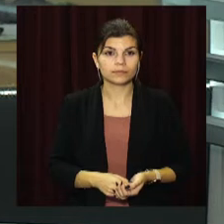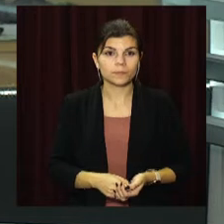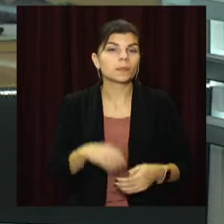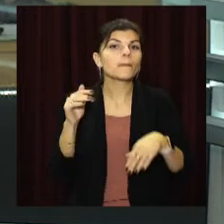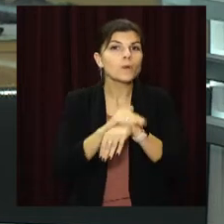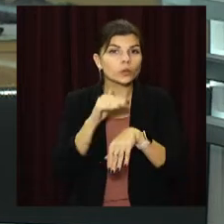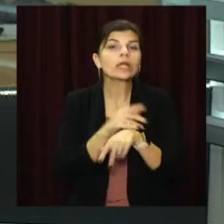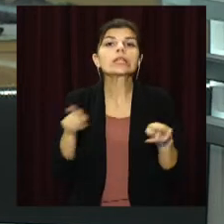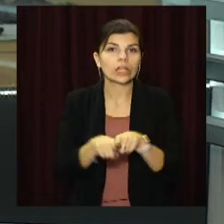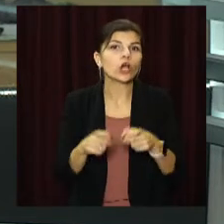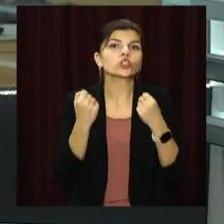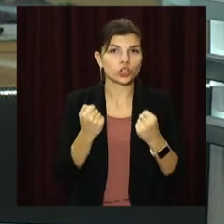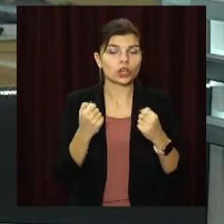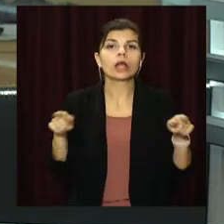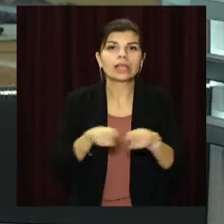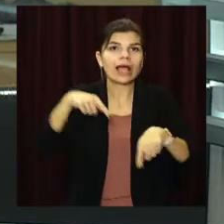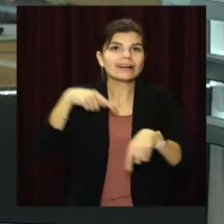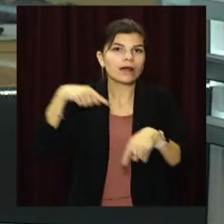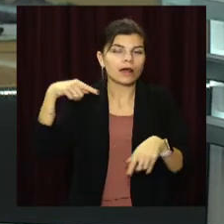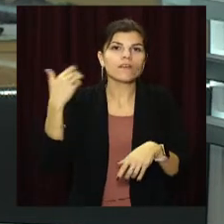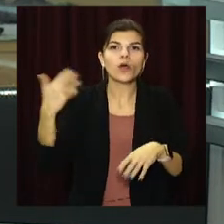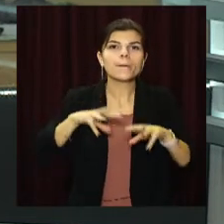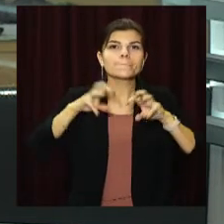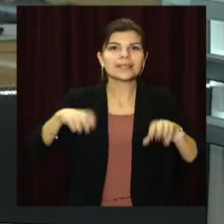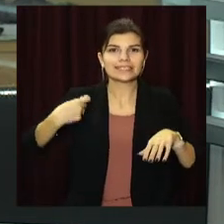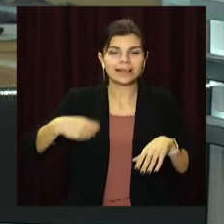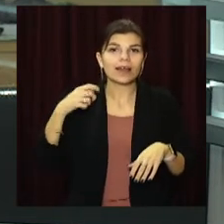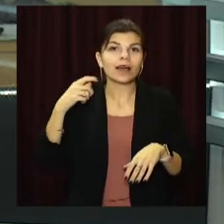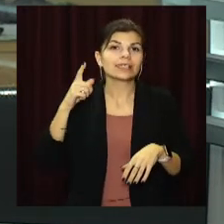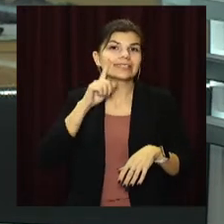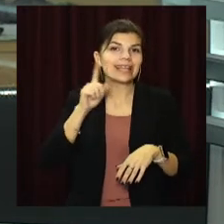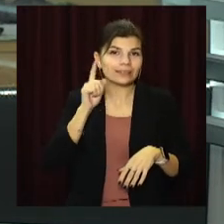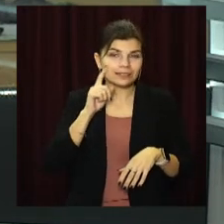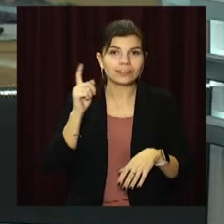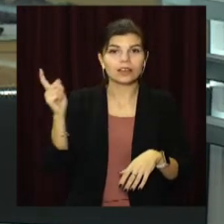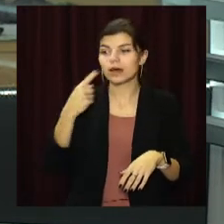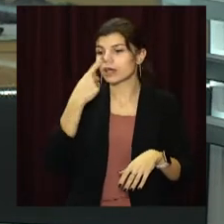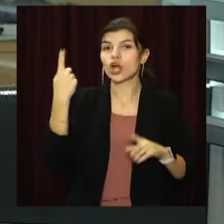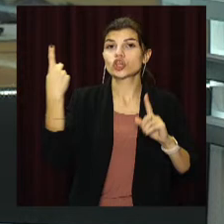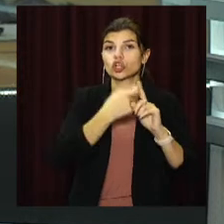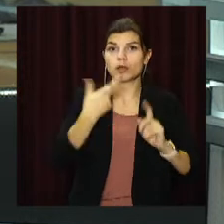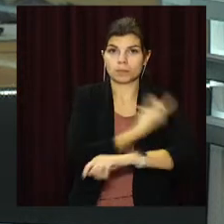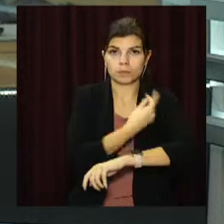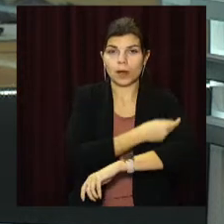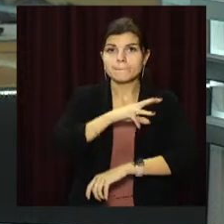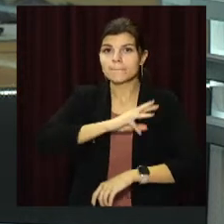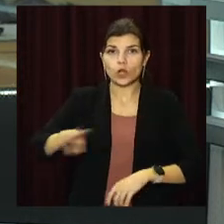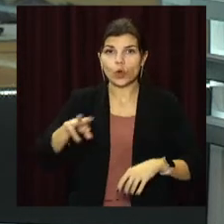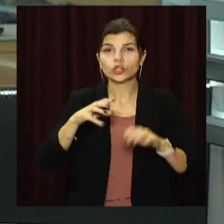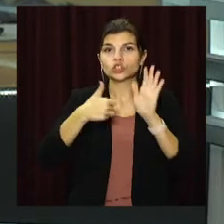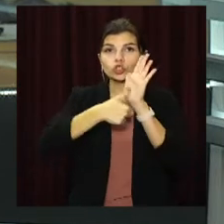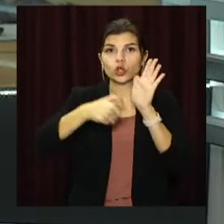Молодці, так тримати. Так відреагував президент на кількість щеплень, які українці зробили минулого тижня –